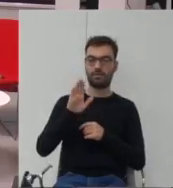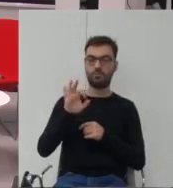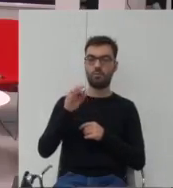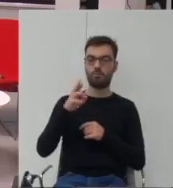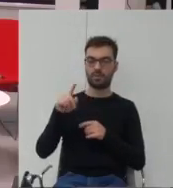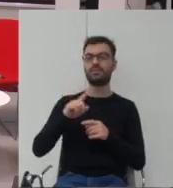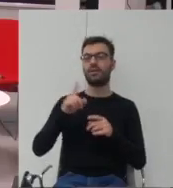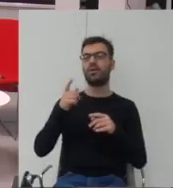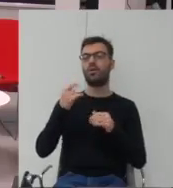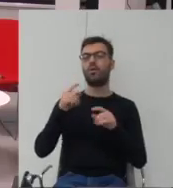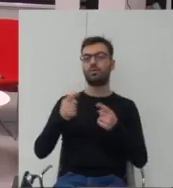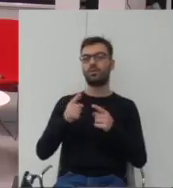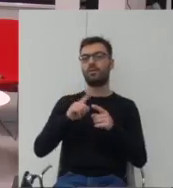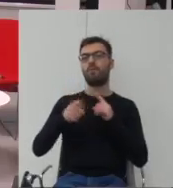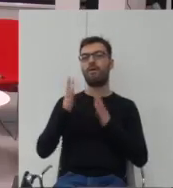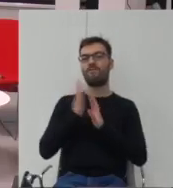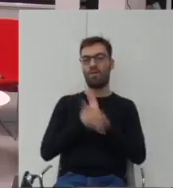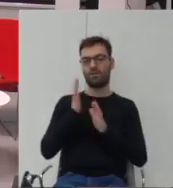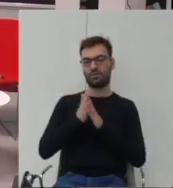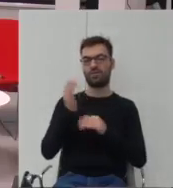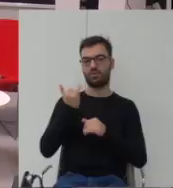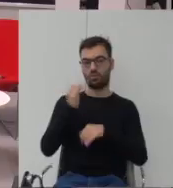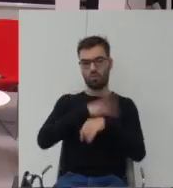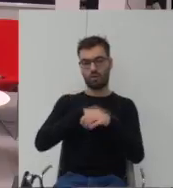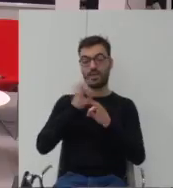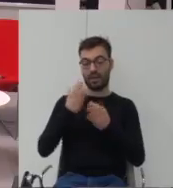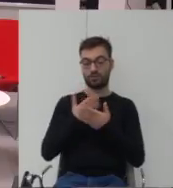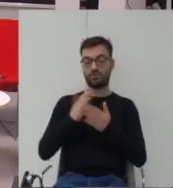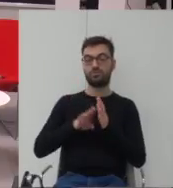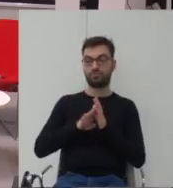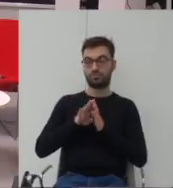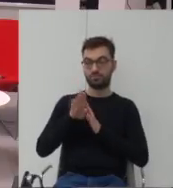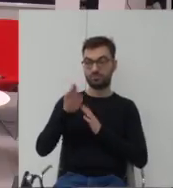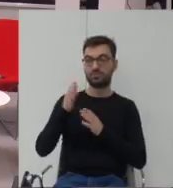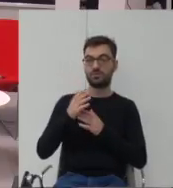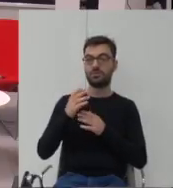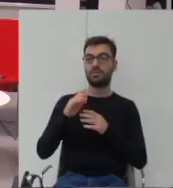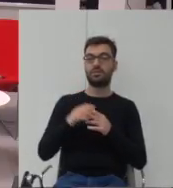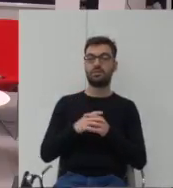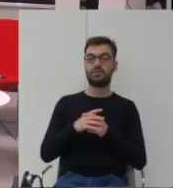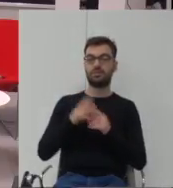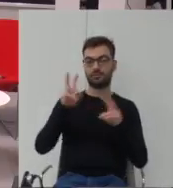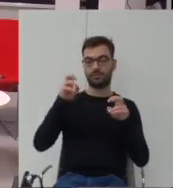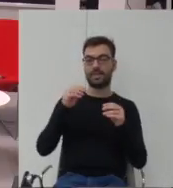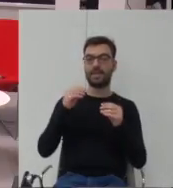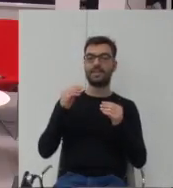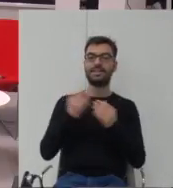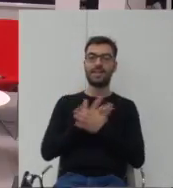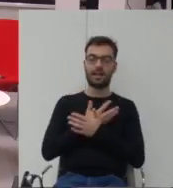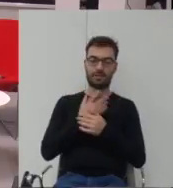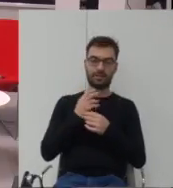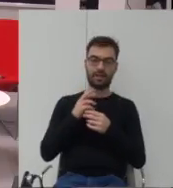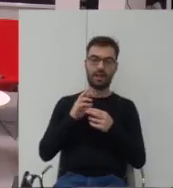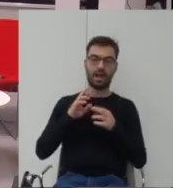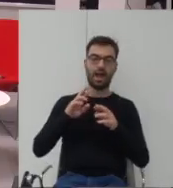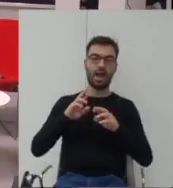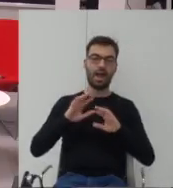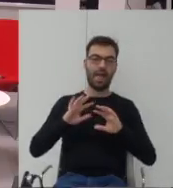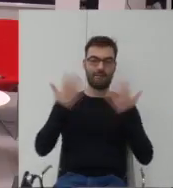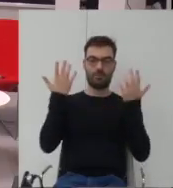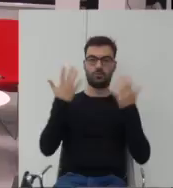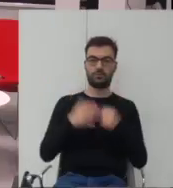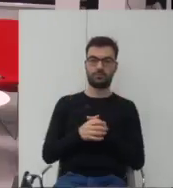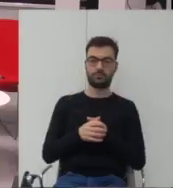roczniki tuszpowojenne, w tej chwili wchodzą w tą fazę rewolucji, srebrnej rewolucji. To są często